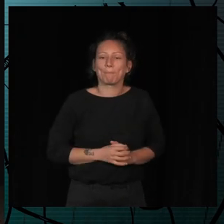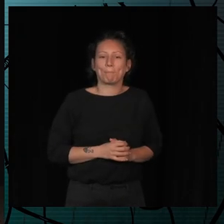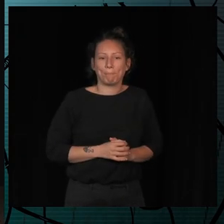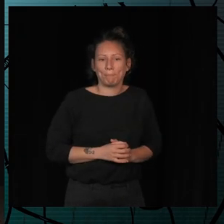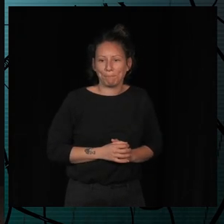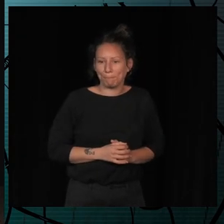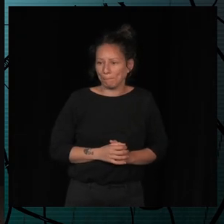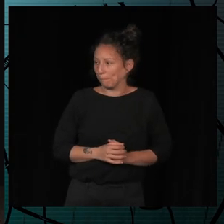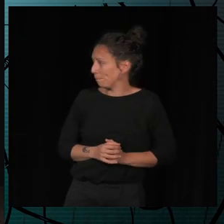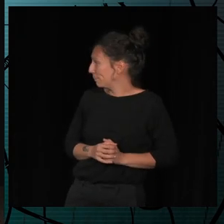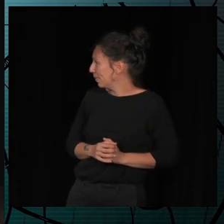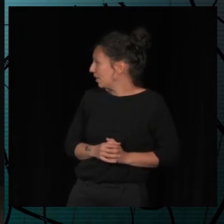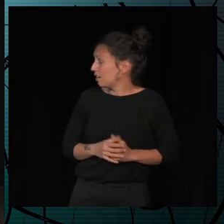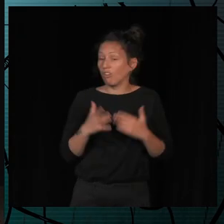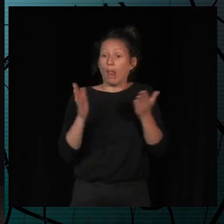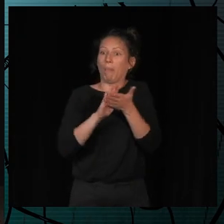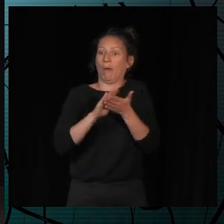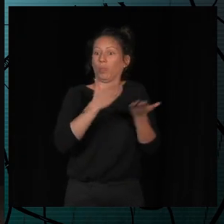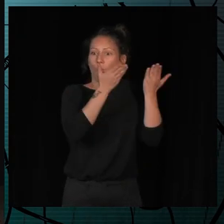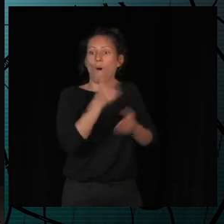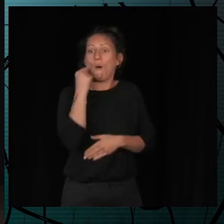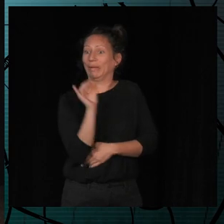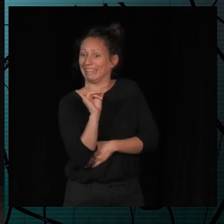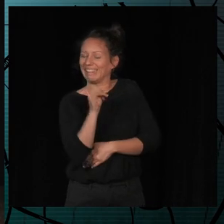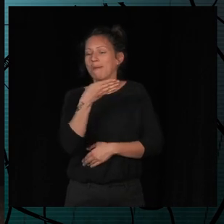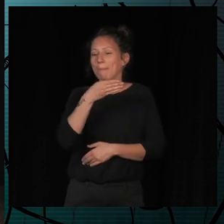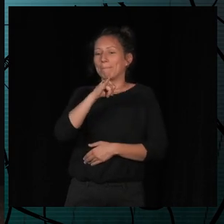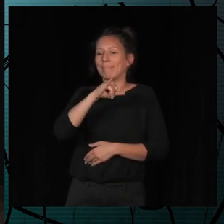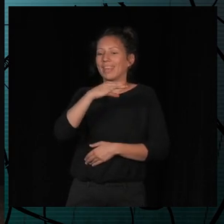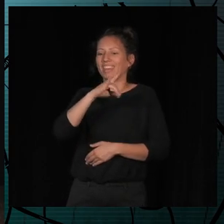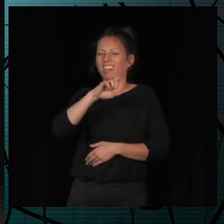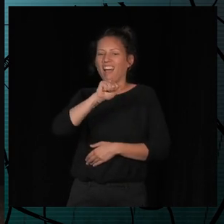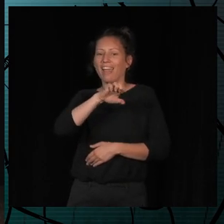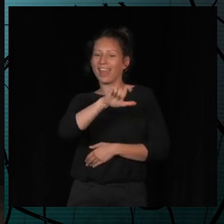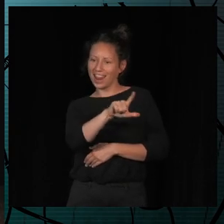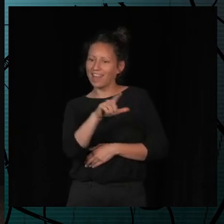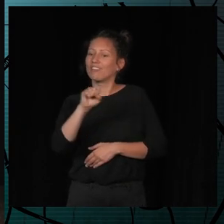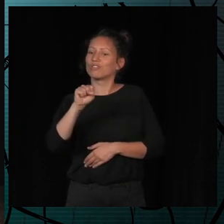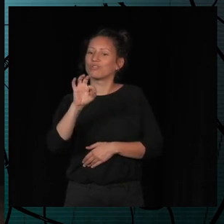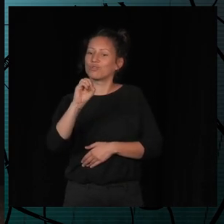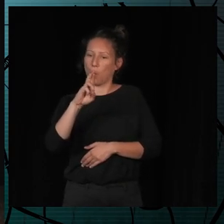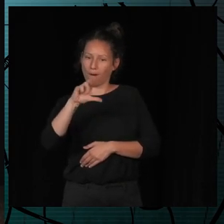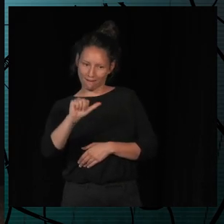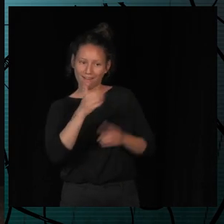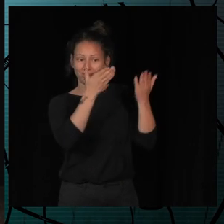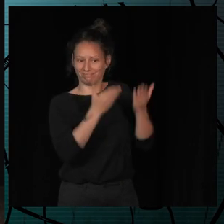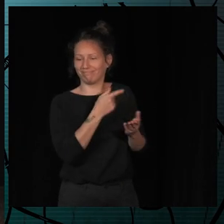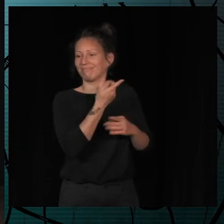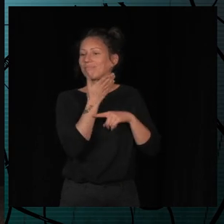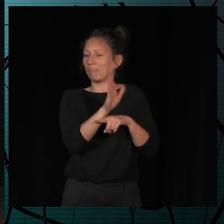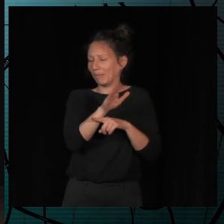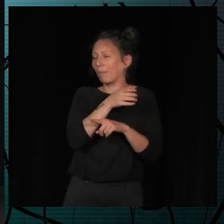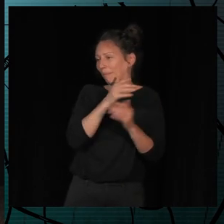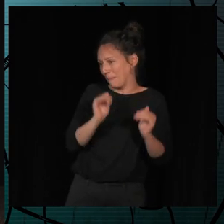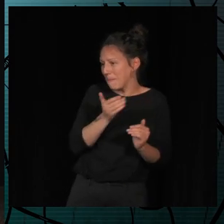c'était pardon c'était Michael Stur oui oui donc que nous n'avions pas présenté donc je vais Michel Stora qui est lui